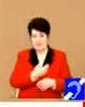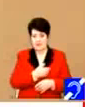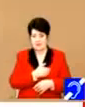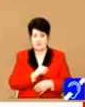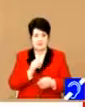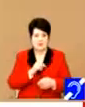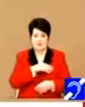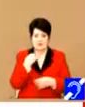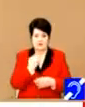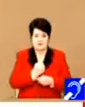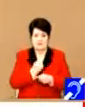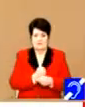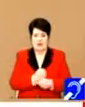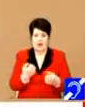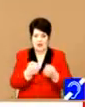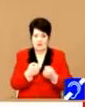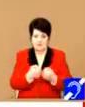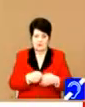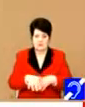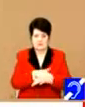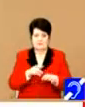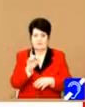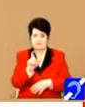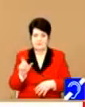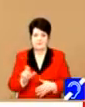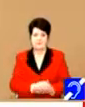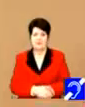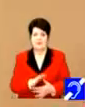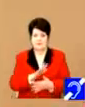cu implicarea unităților de transport public și va continua verificările.